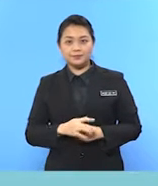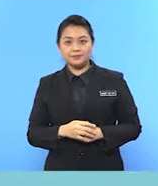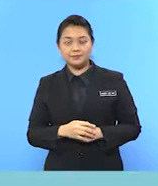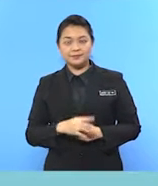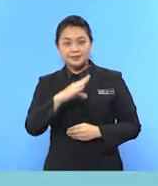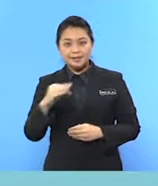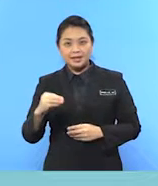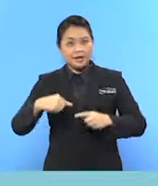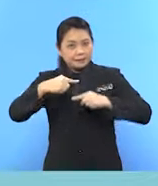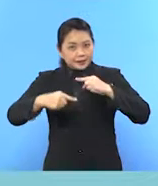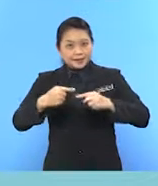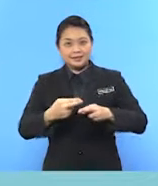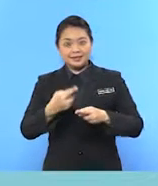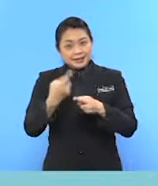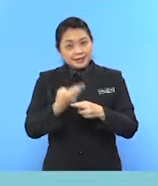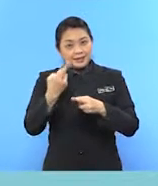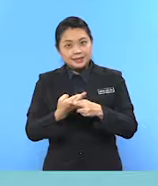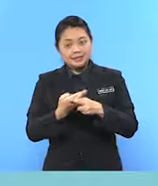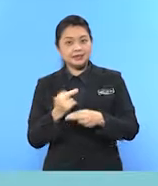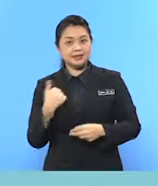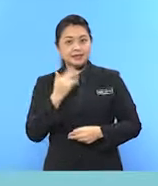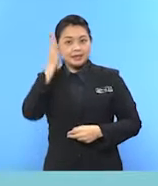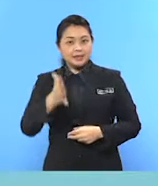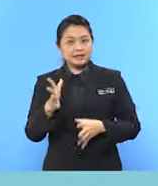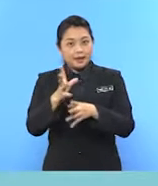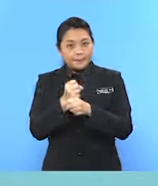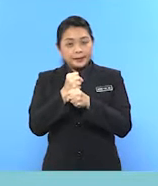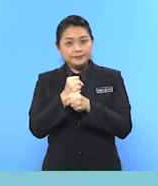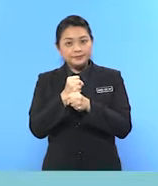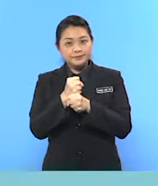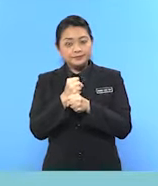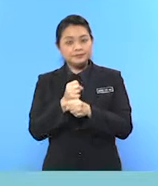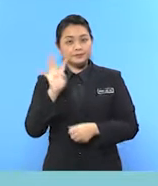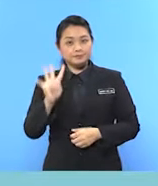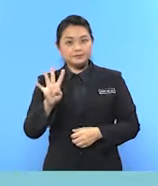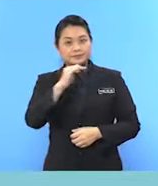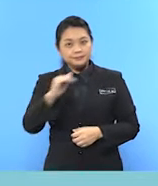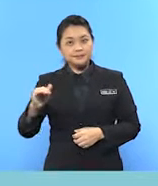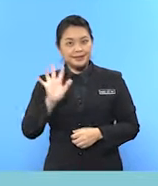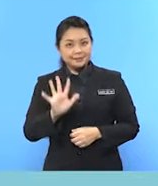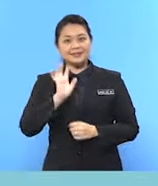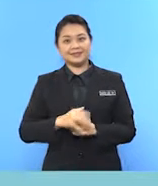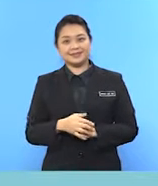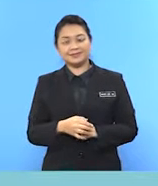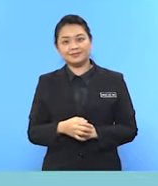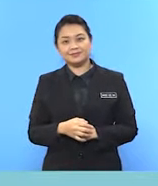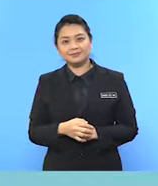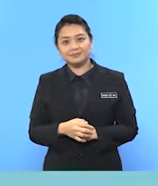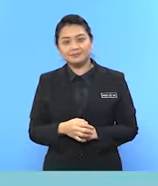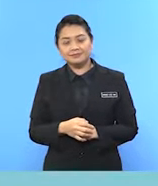16/20 dan apabila kita permudahkan, kita akan mendapat 4/5.